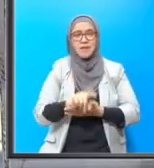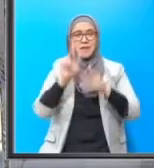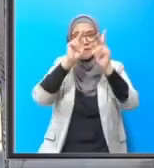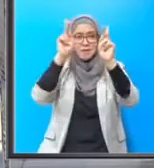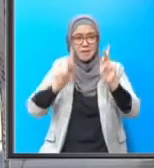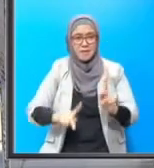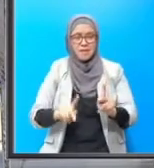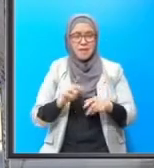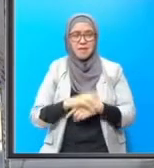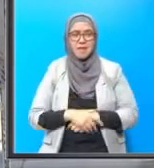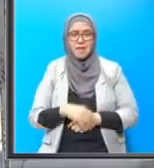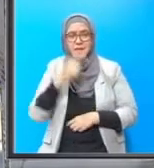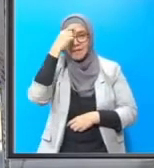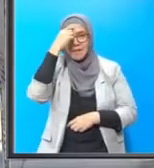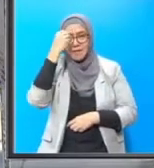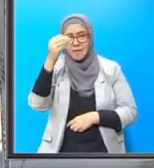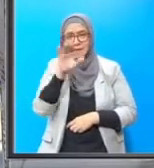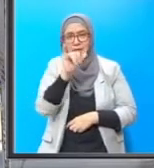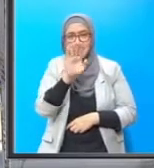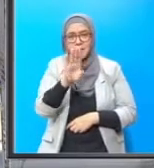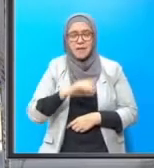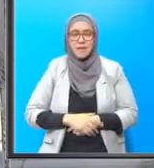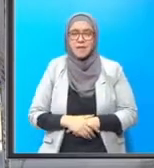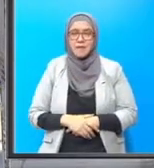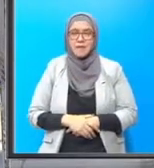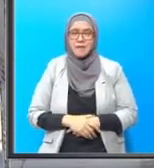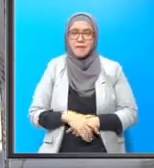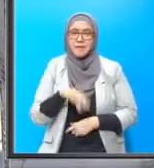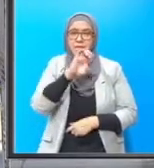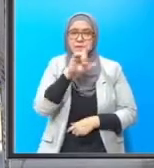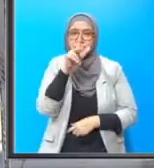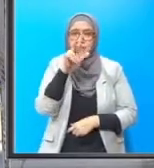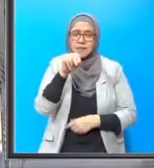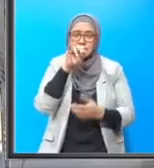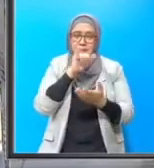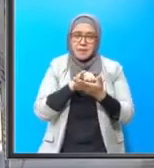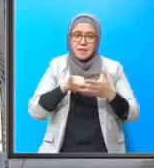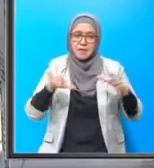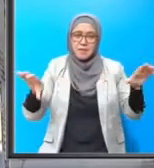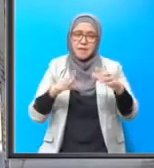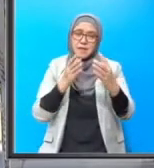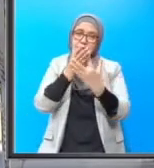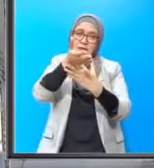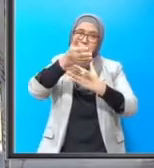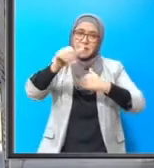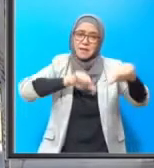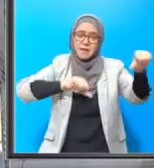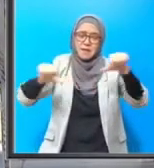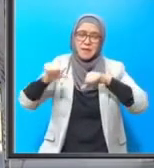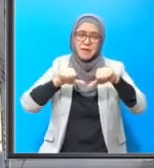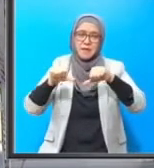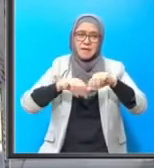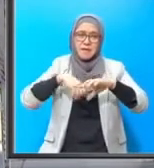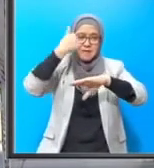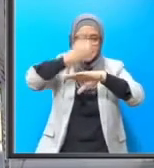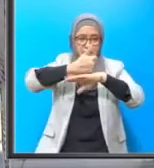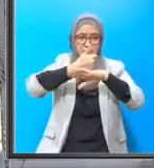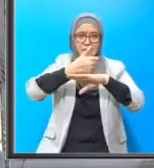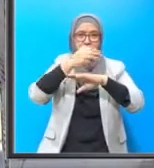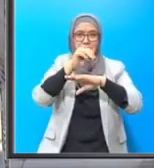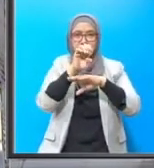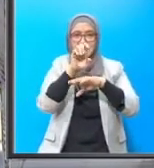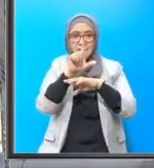elemen pembukaan Jawi di kalangan murid dilaksanakan melalui activity pengayaan seperti meminum modul pemulihan Jawi